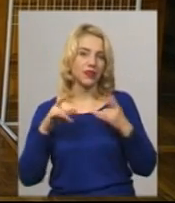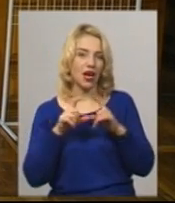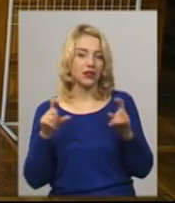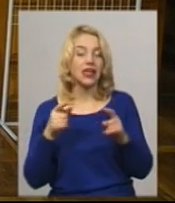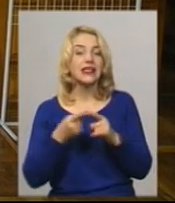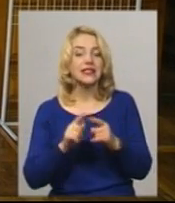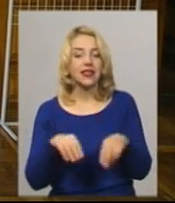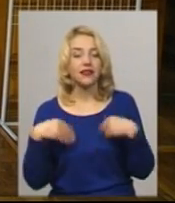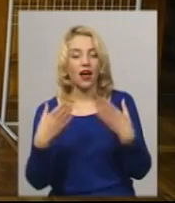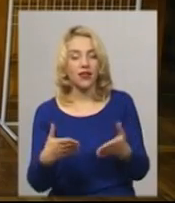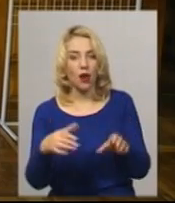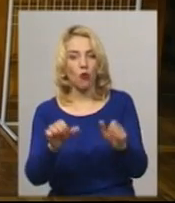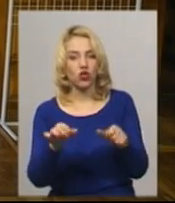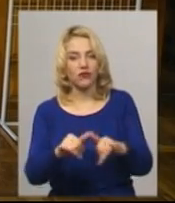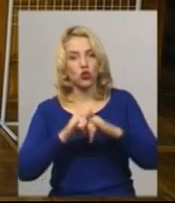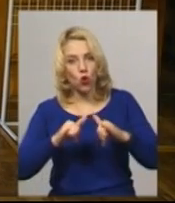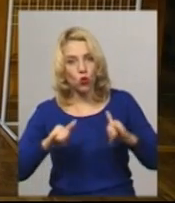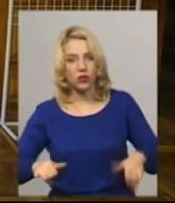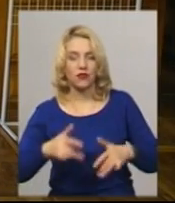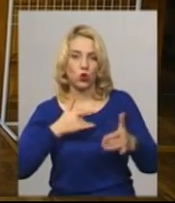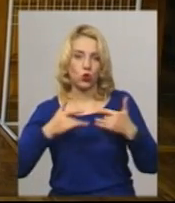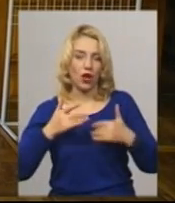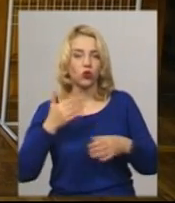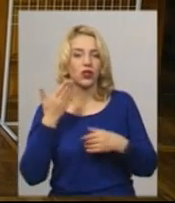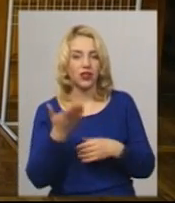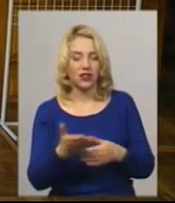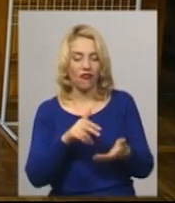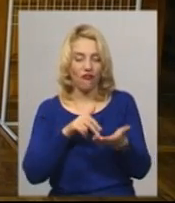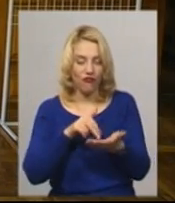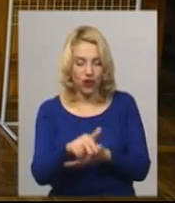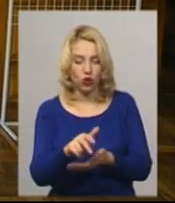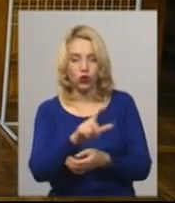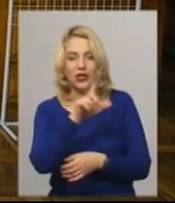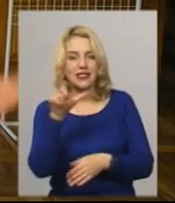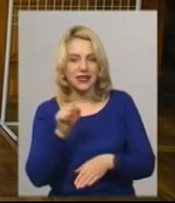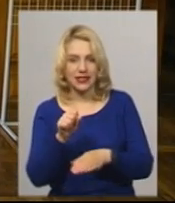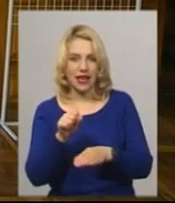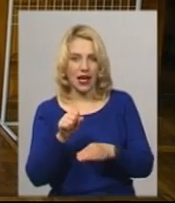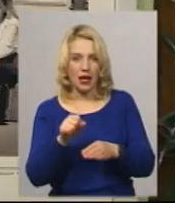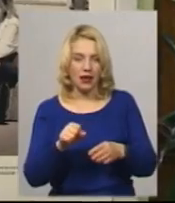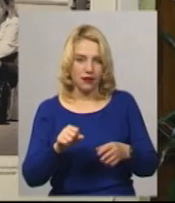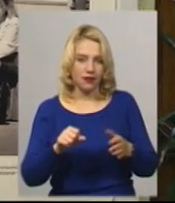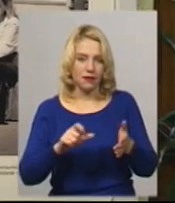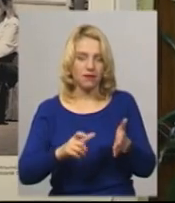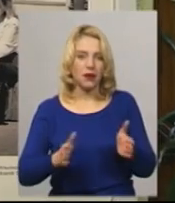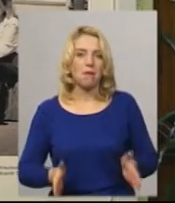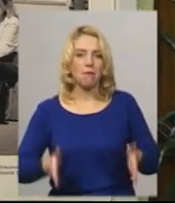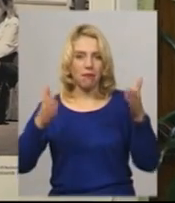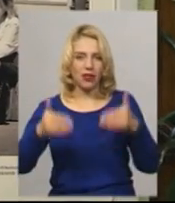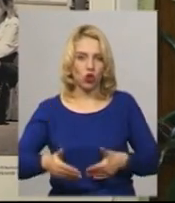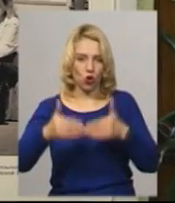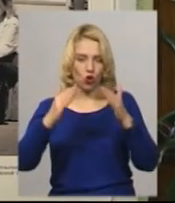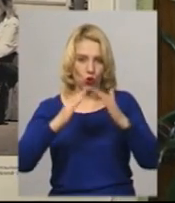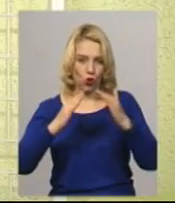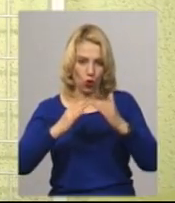дає можливість розвитку театру і виходу театру за бетонну коробку. Переглянути